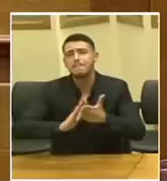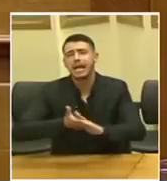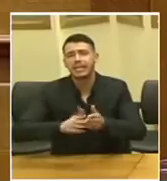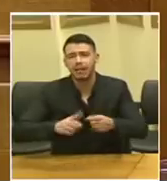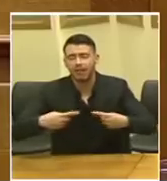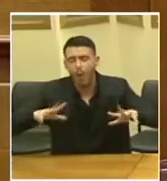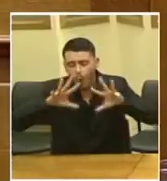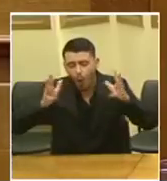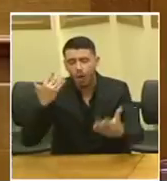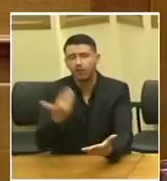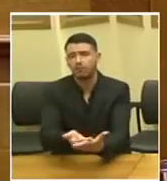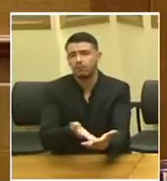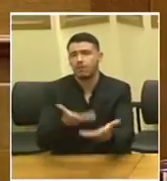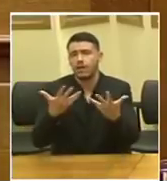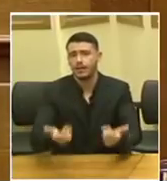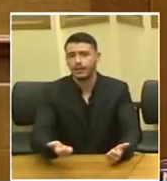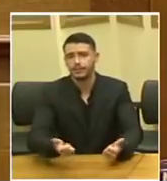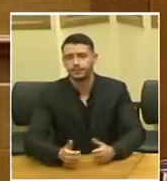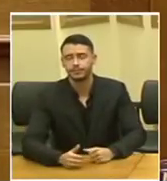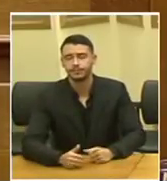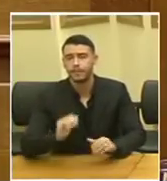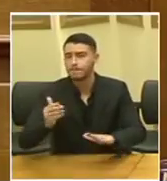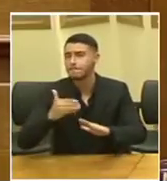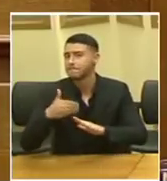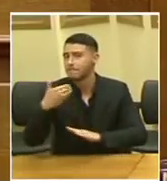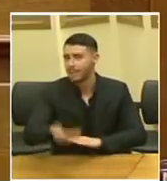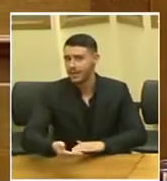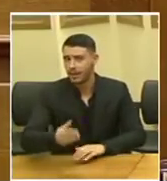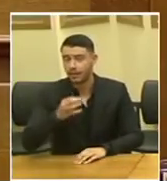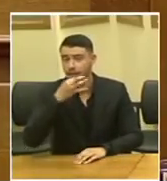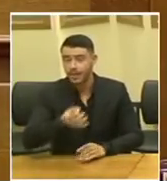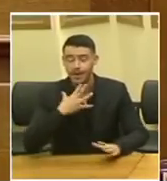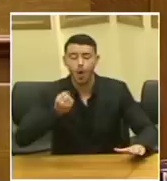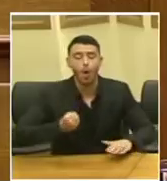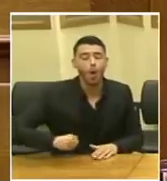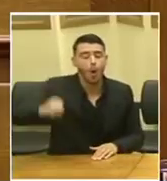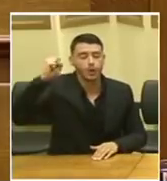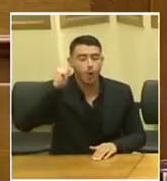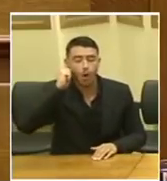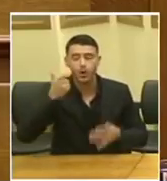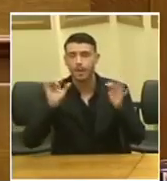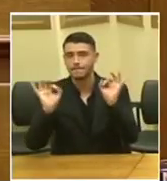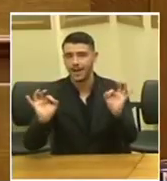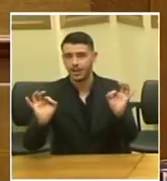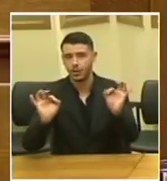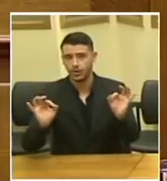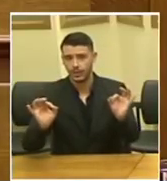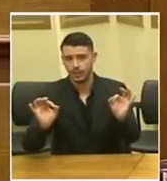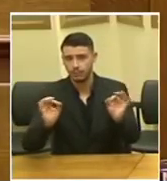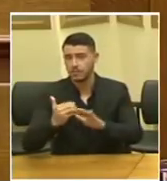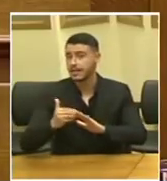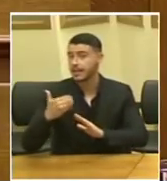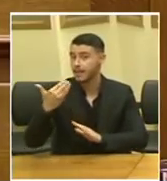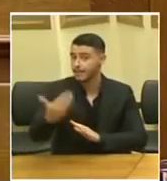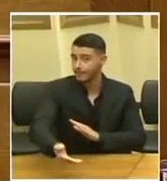γραμμές σας. Μετά είπαν όχι στην ομασία Μακεδονίας και παρέμεινε μάχημη αντίληψη στην